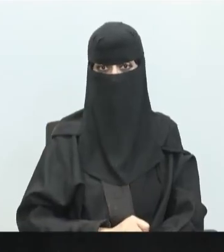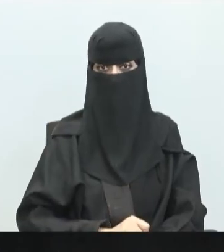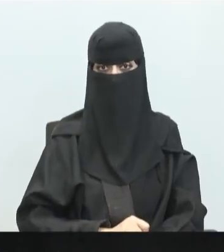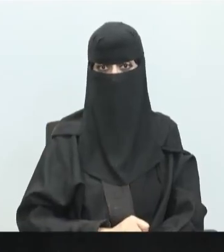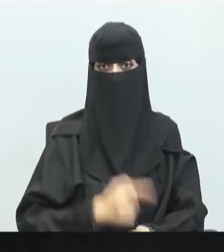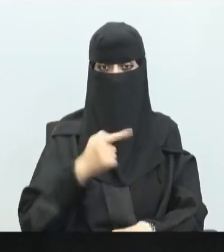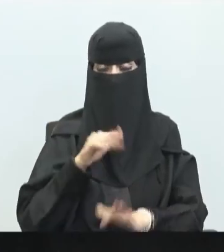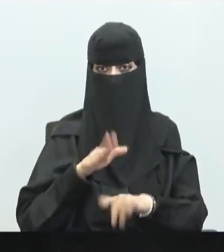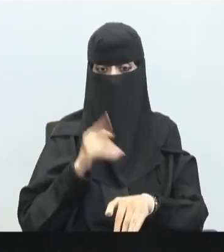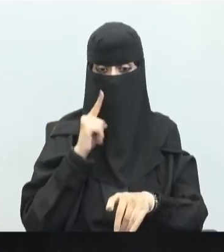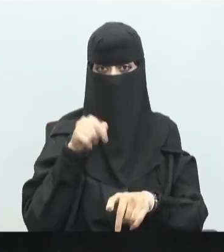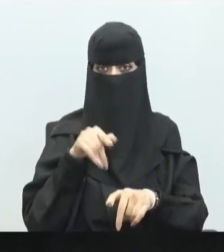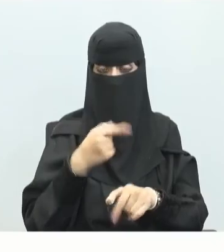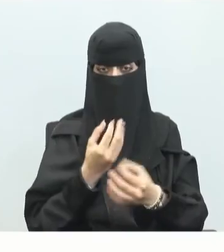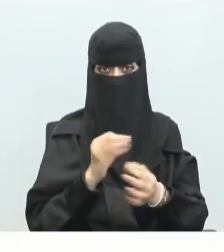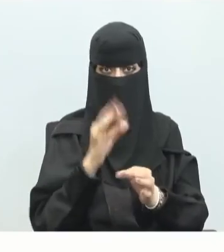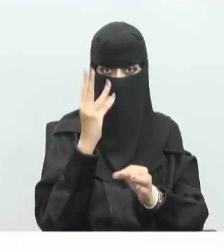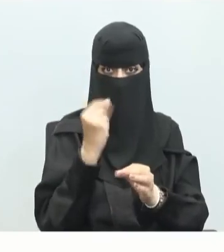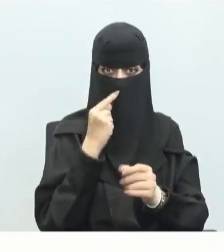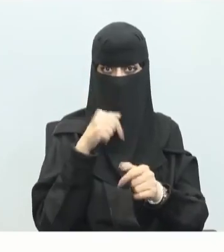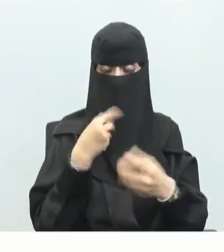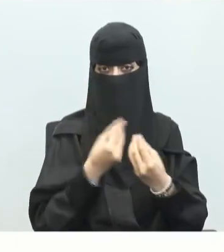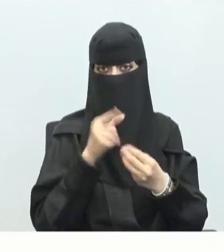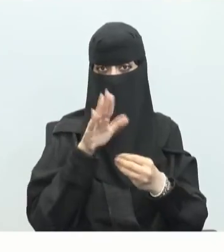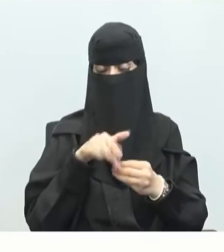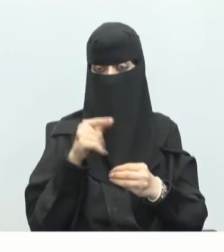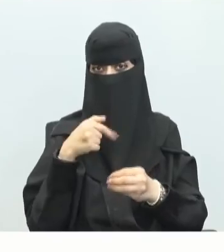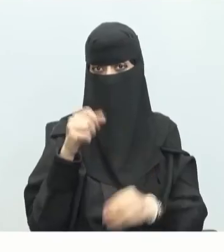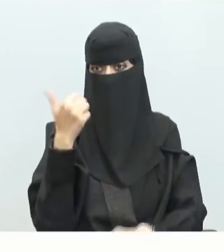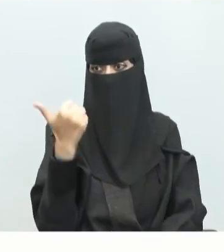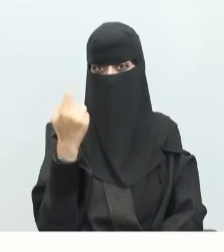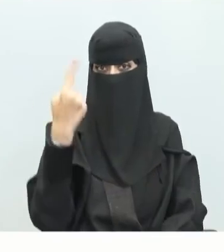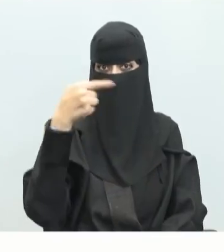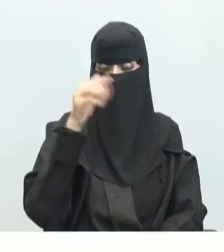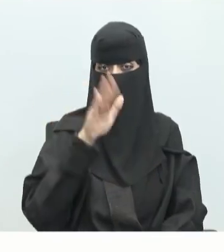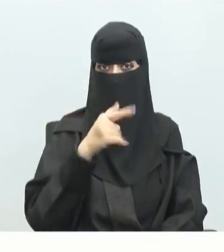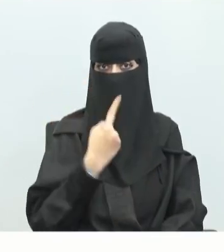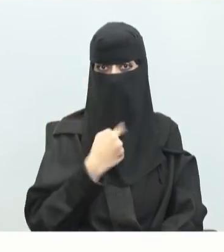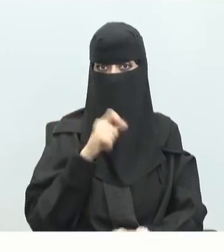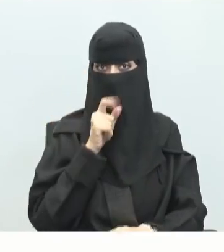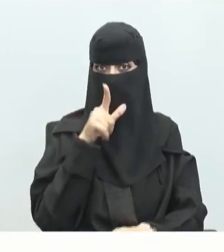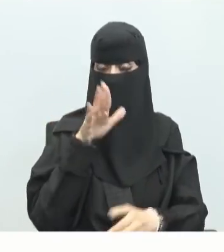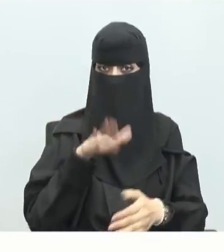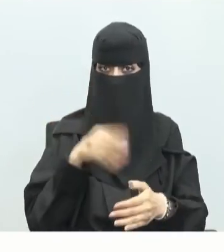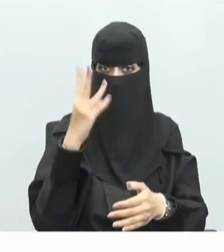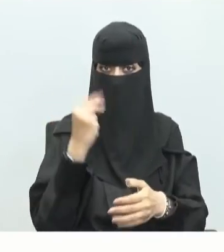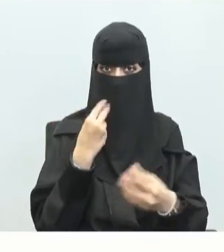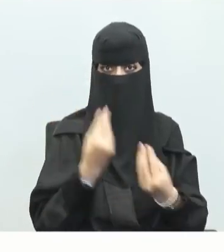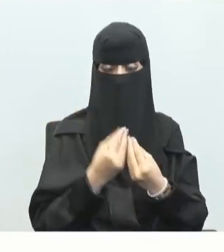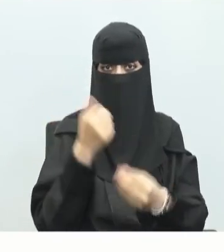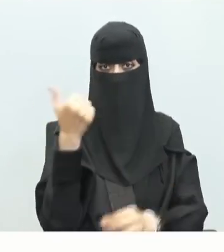اذا هنا عدينا الاشياء لديكم 16 نريد ان ننطق العدد سويا